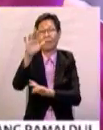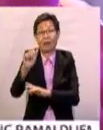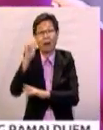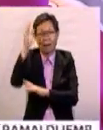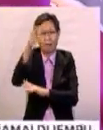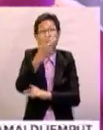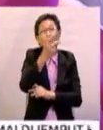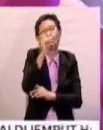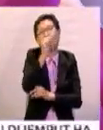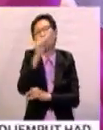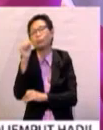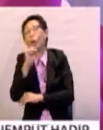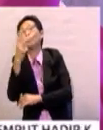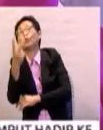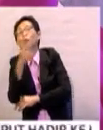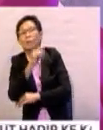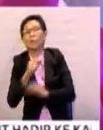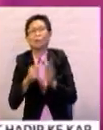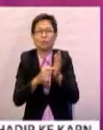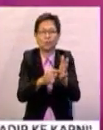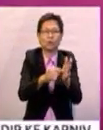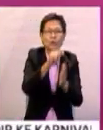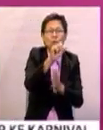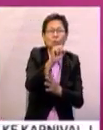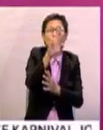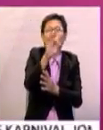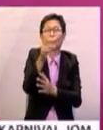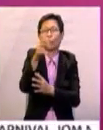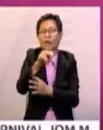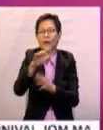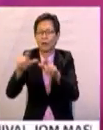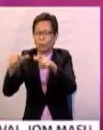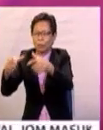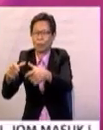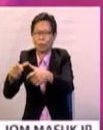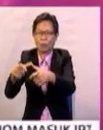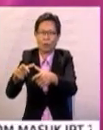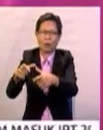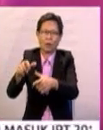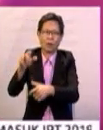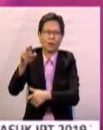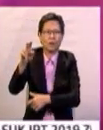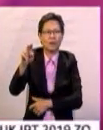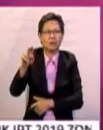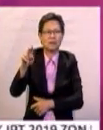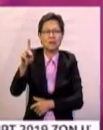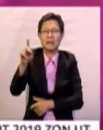menyampaikan dua buah lagu selain persembahan Sufian Suhaimi dan kumpulan The Mirza.